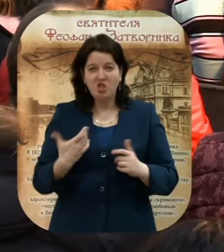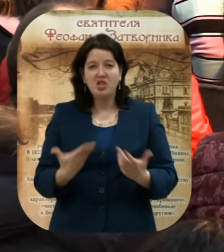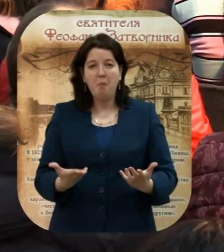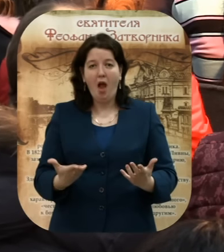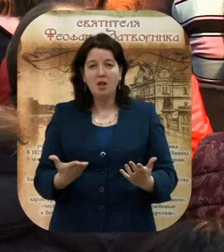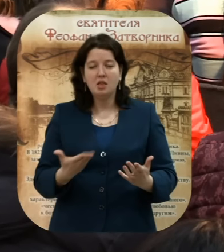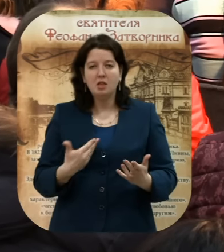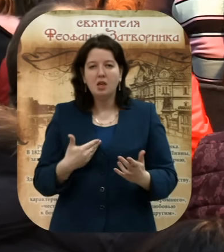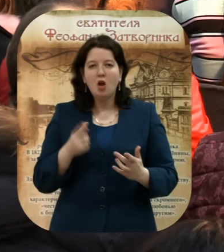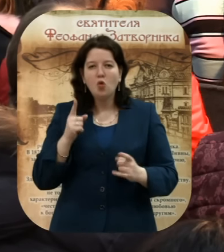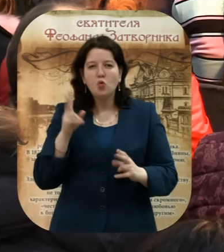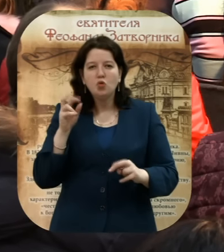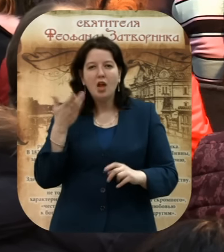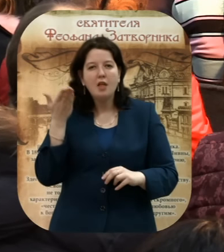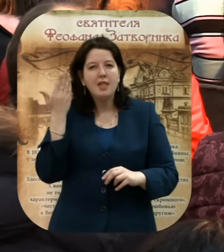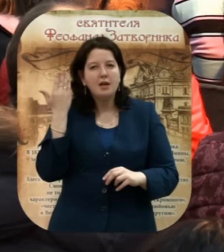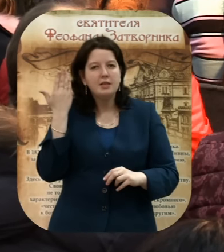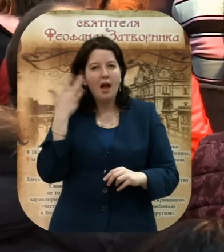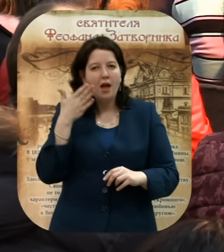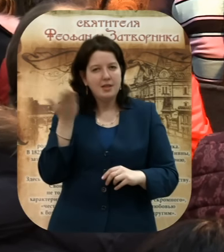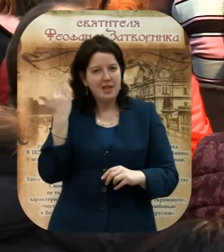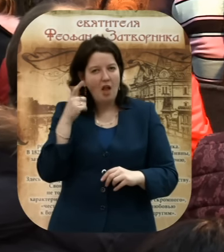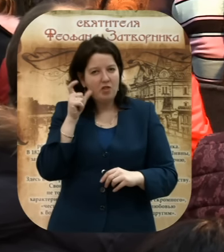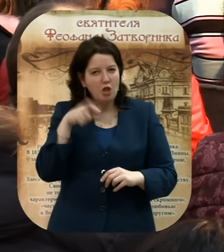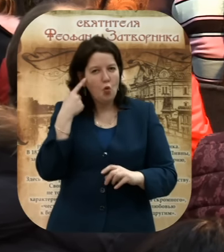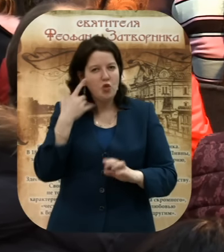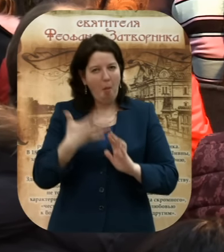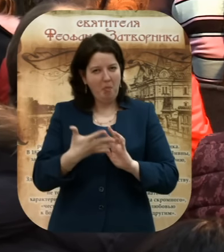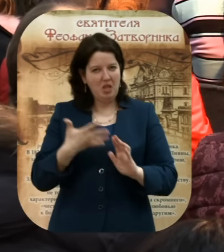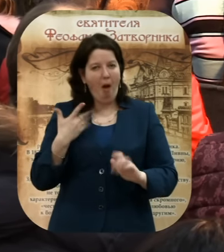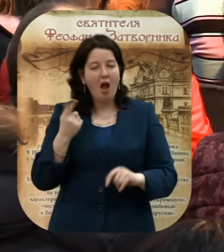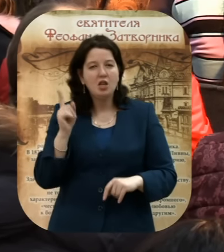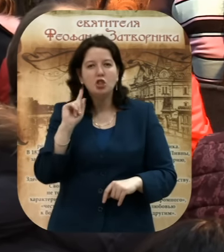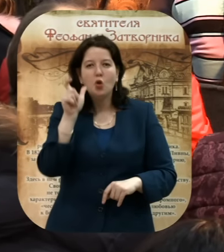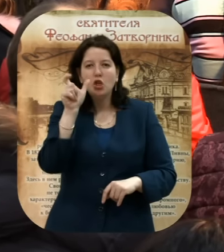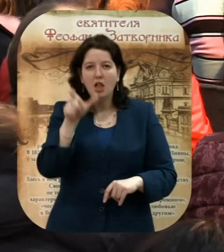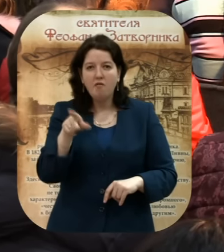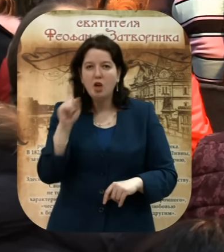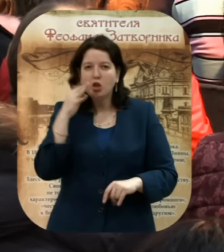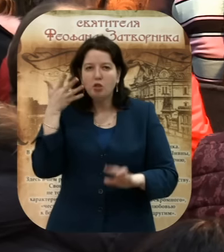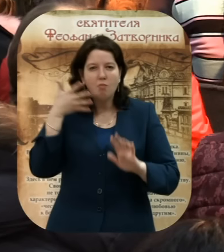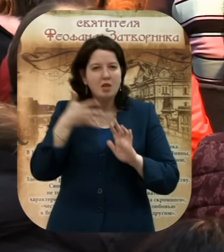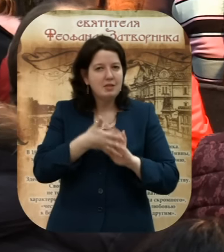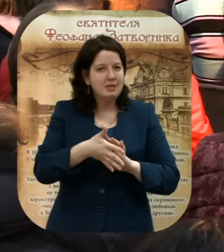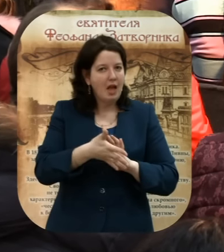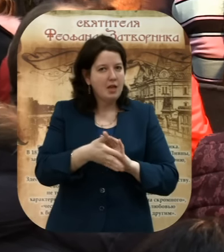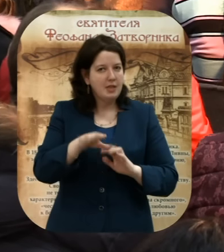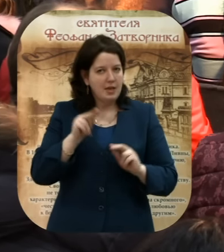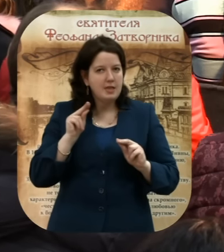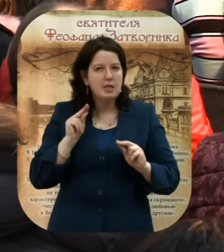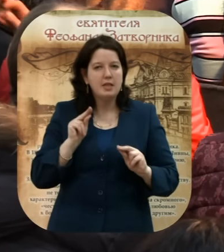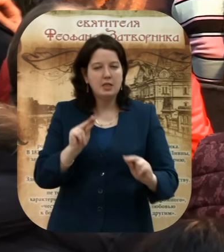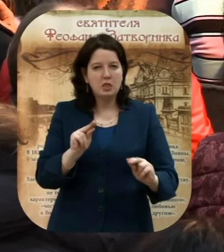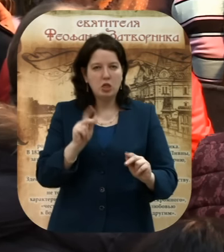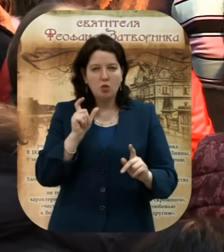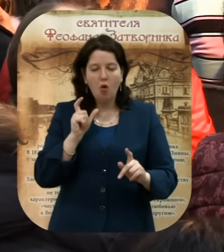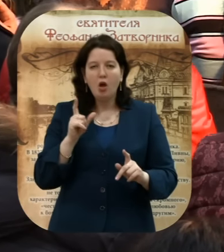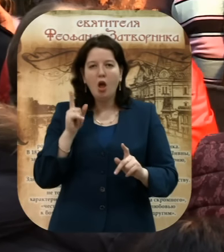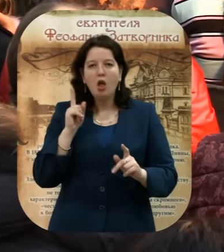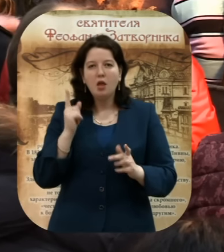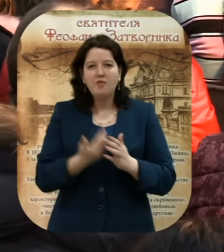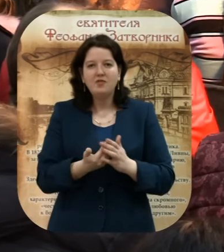Уже древние понимали, что человек для познания истины прежде всего